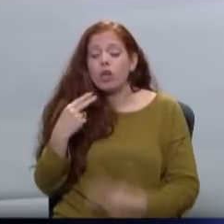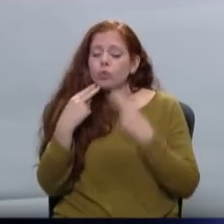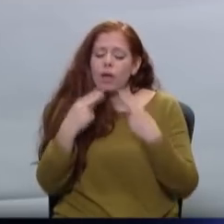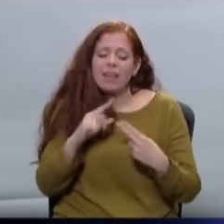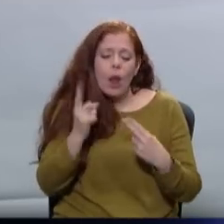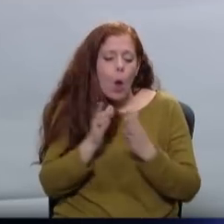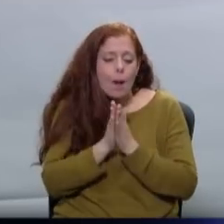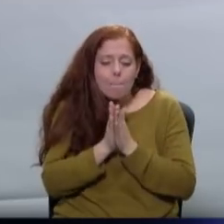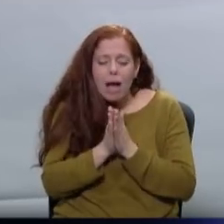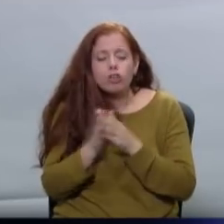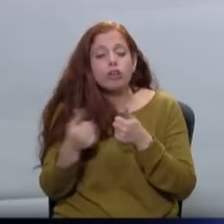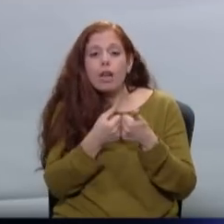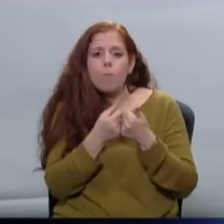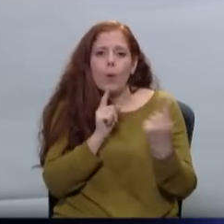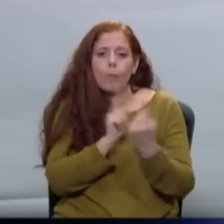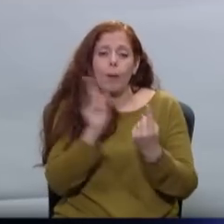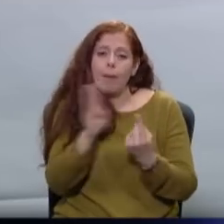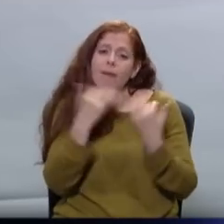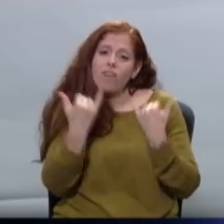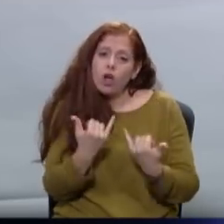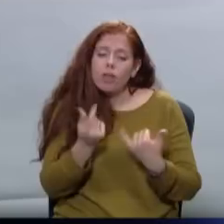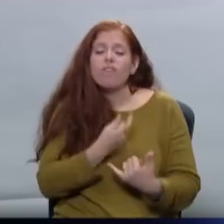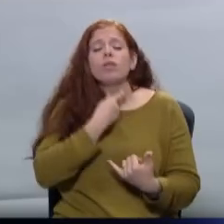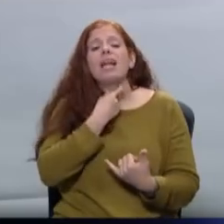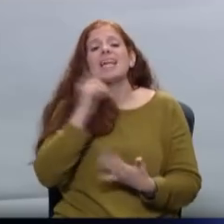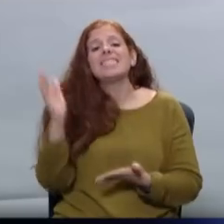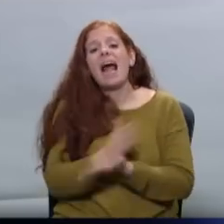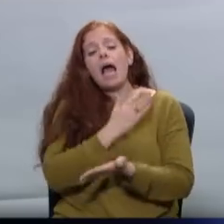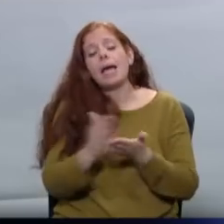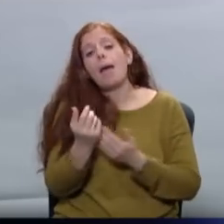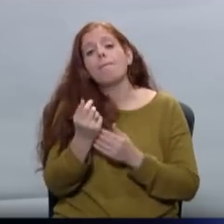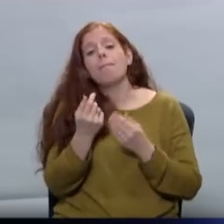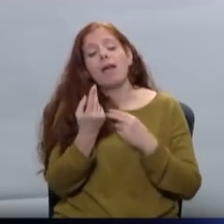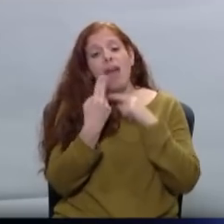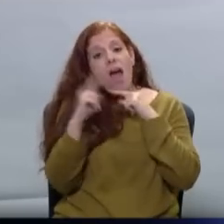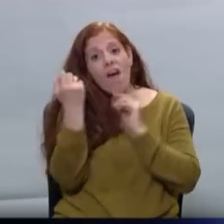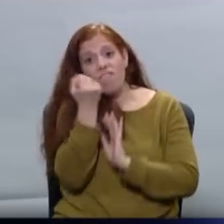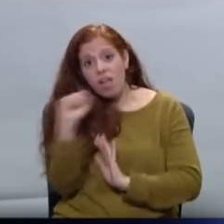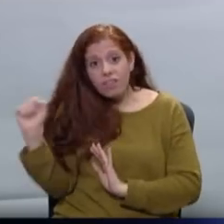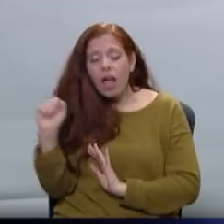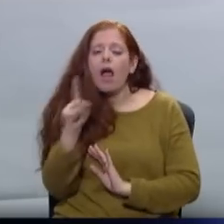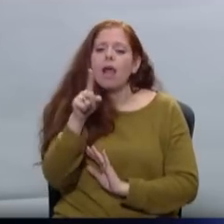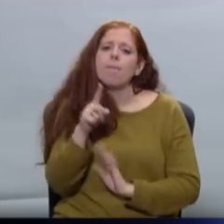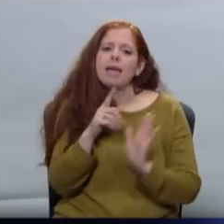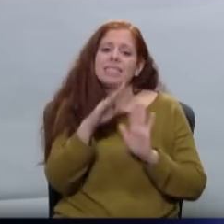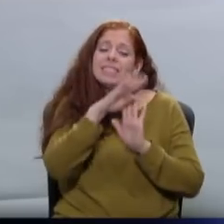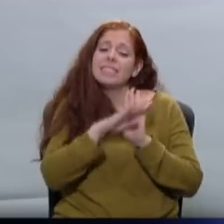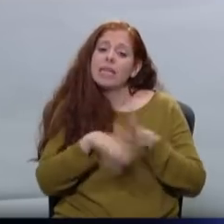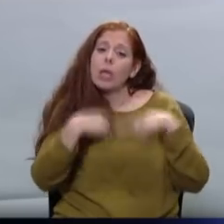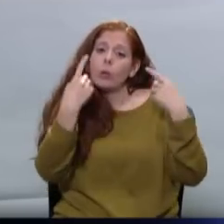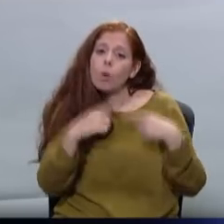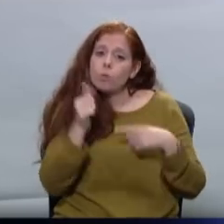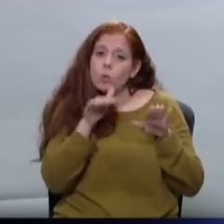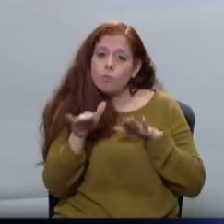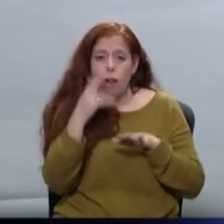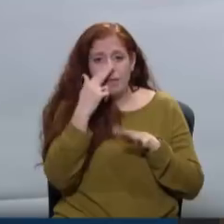בקשת עימות מול נתניהו, ועכשיו הוא נאלץ להכריע בין הפרת ההבטחה לבין סדר היום שראש הממשלה מנסה